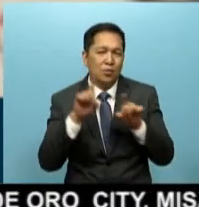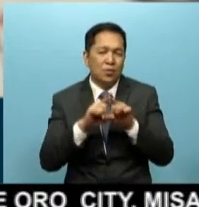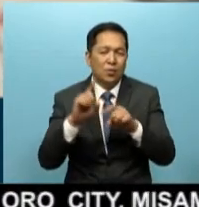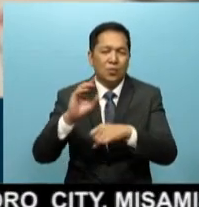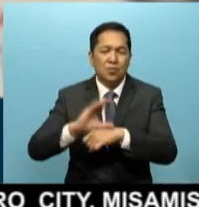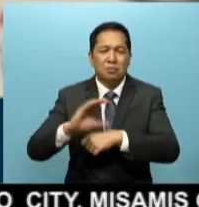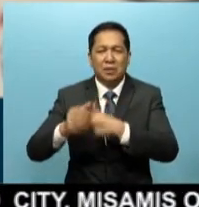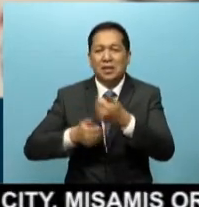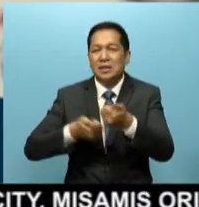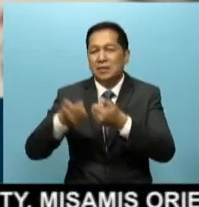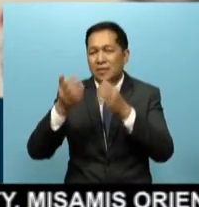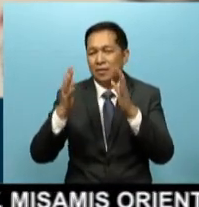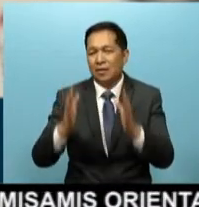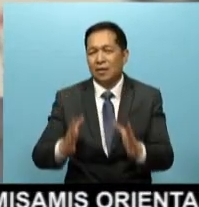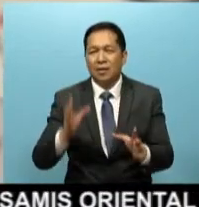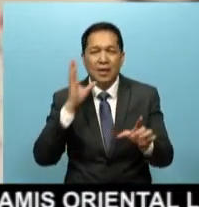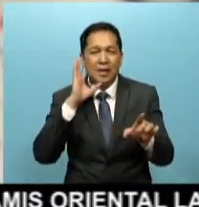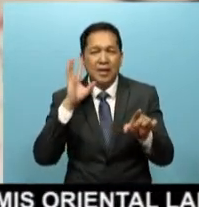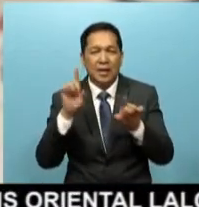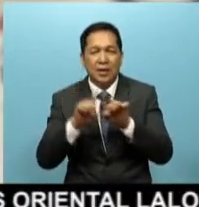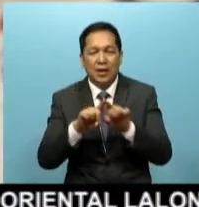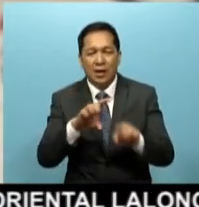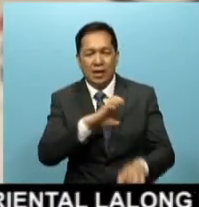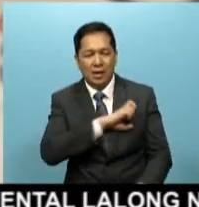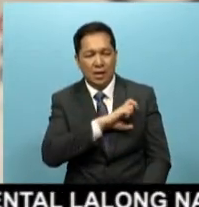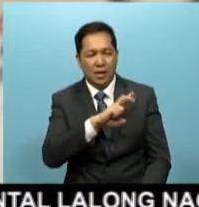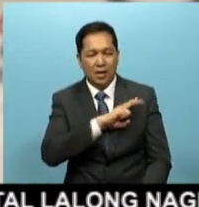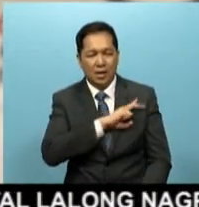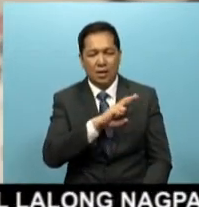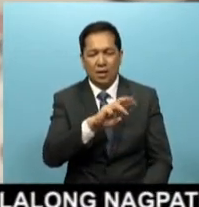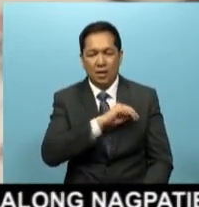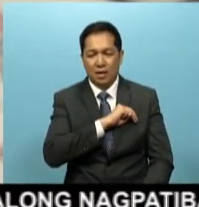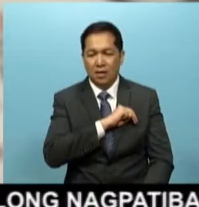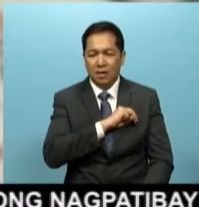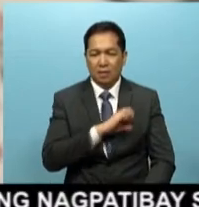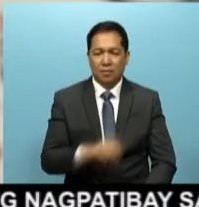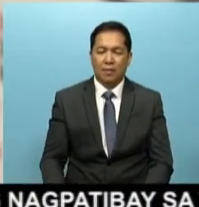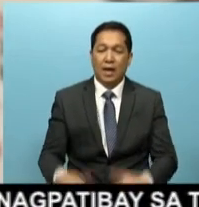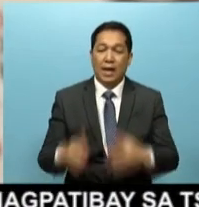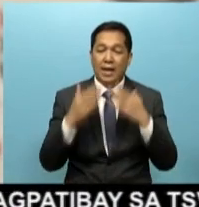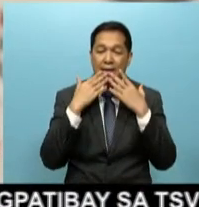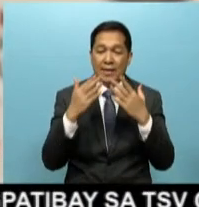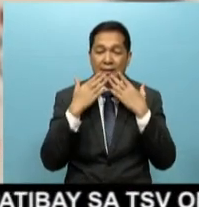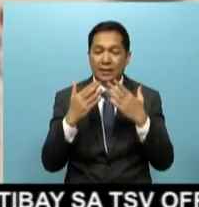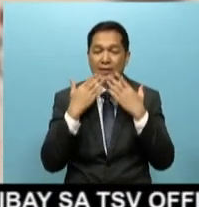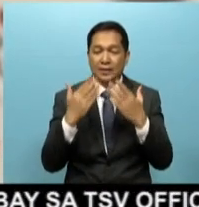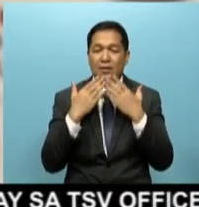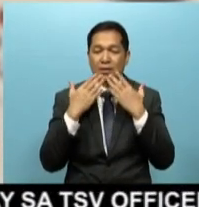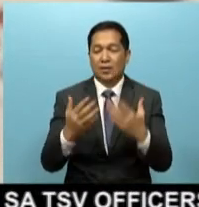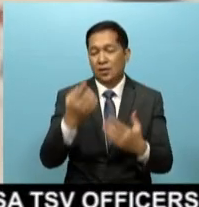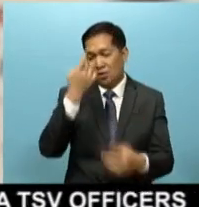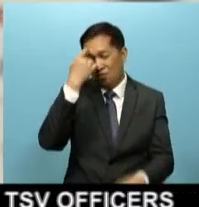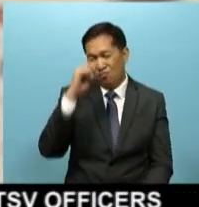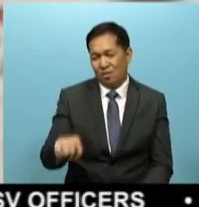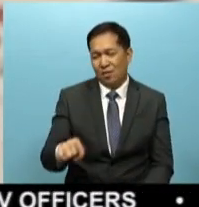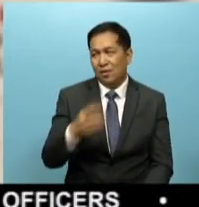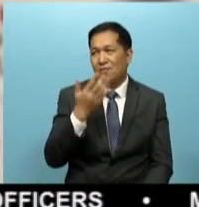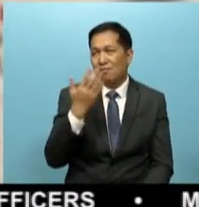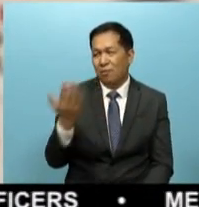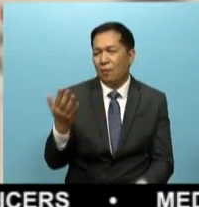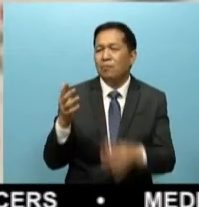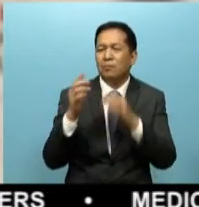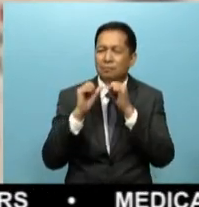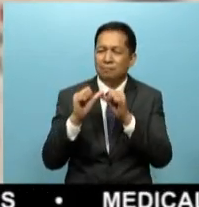tagapamahal, pangkalahatan, ang kapatid na Eduardo V. Manalo. Maraming salamat po sa inyo sa patuloy